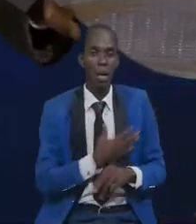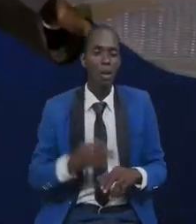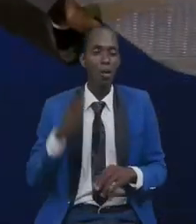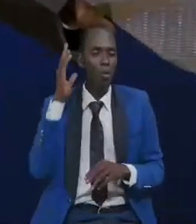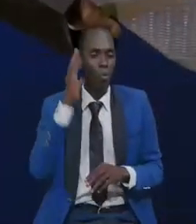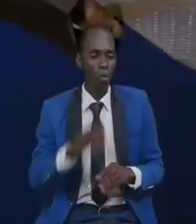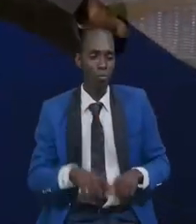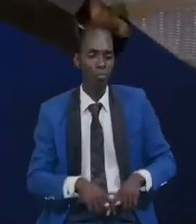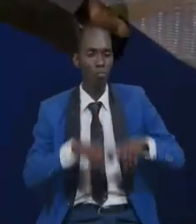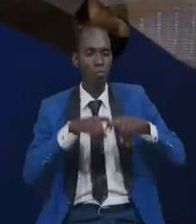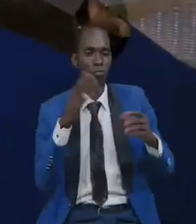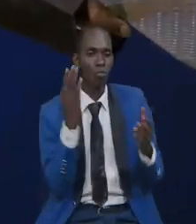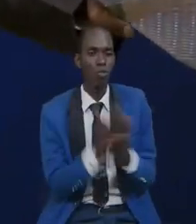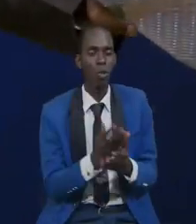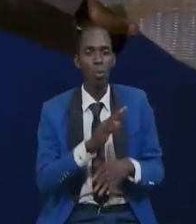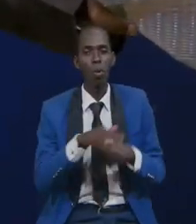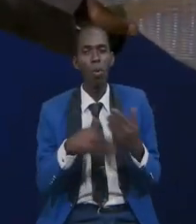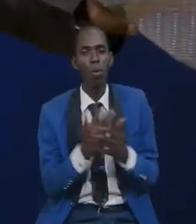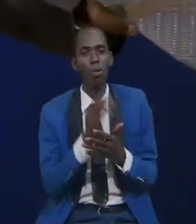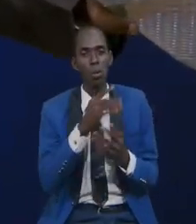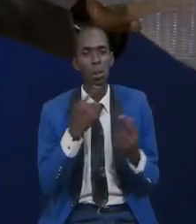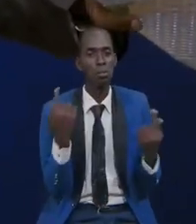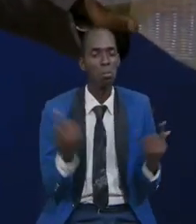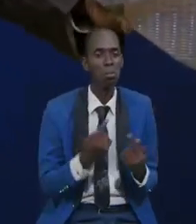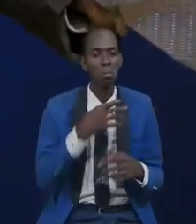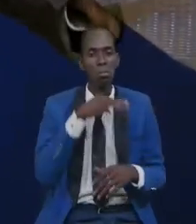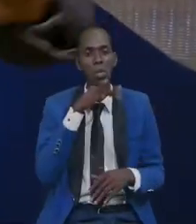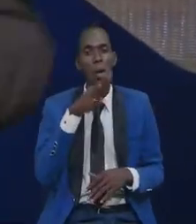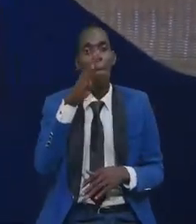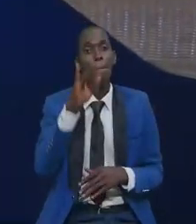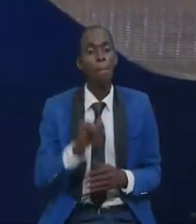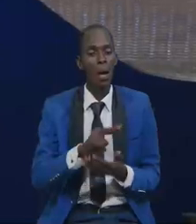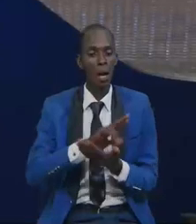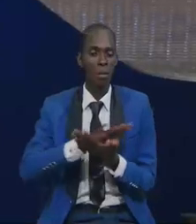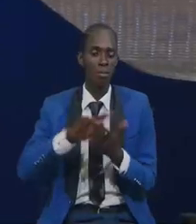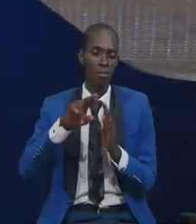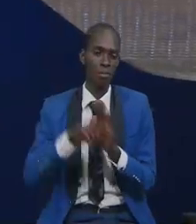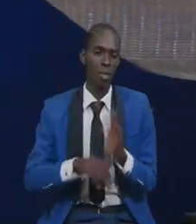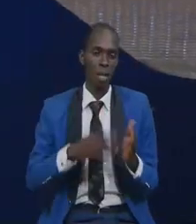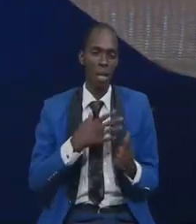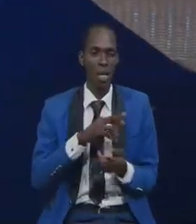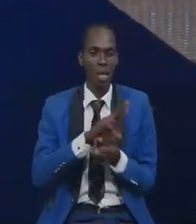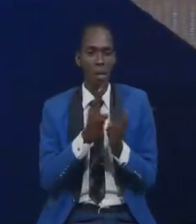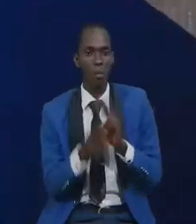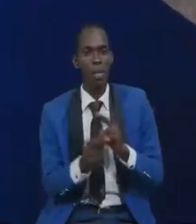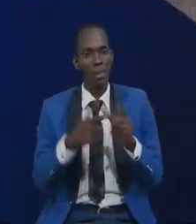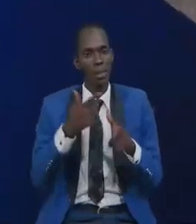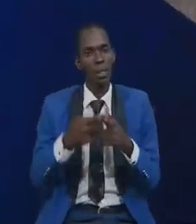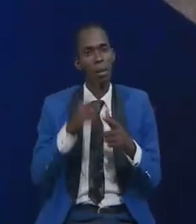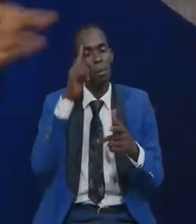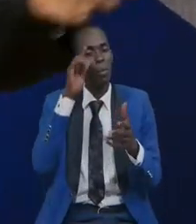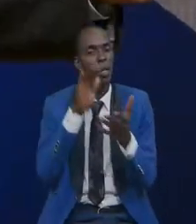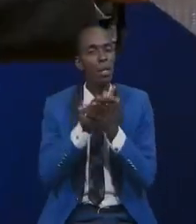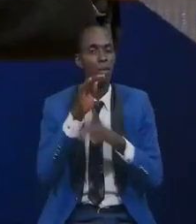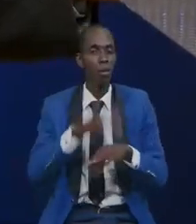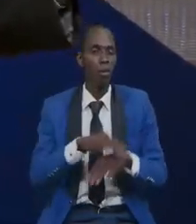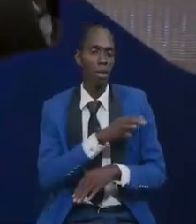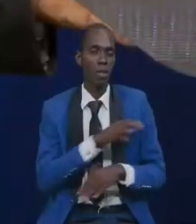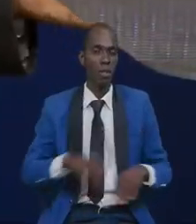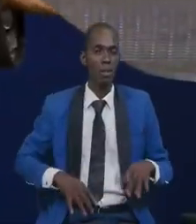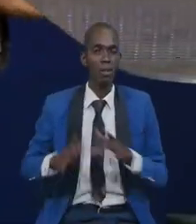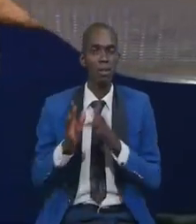et tes péchés en te laissant dans la justice par la repentance. Et tu dois croire au Seigneur Jésus-Christ qui a déjà